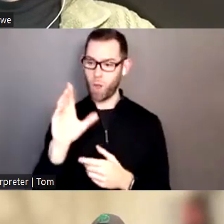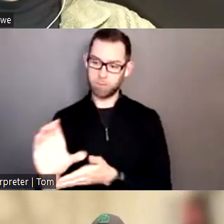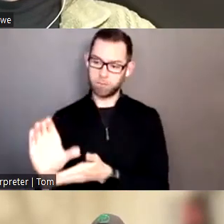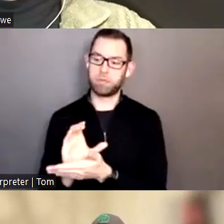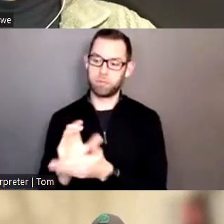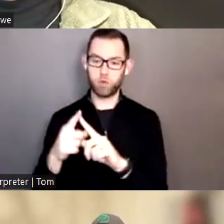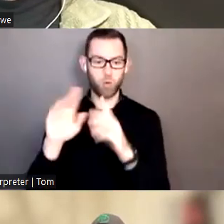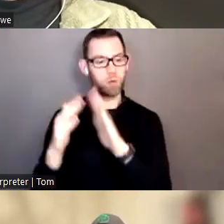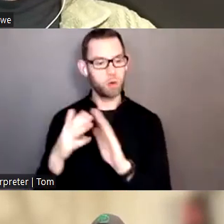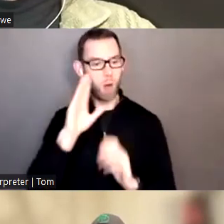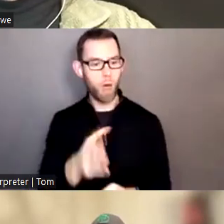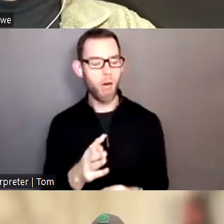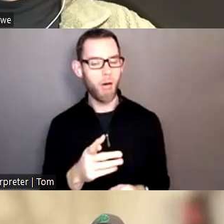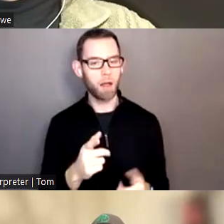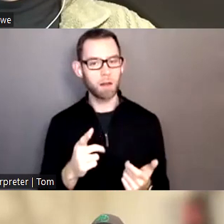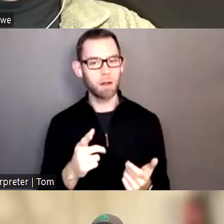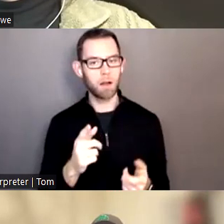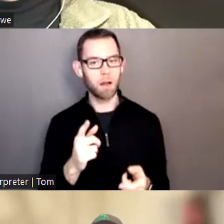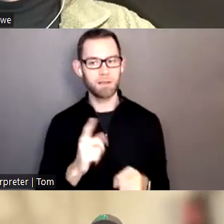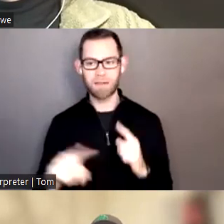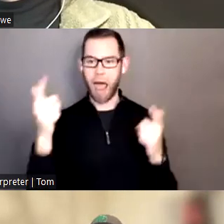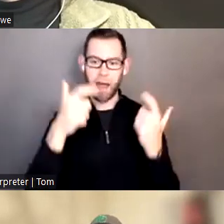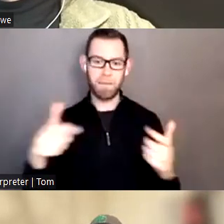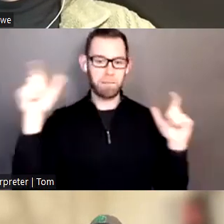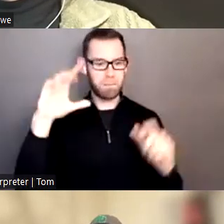mandé mon yo dans quartier hein